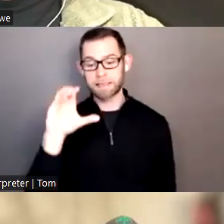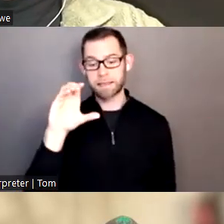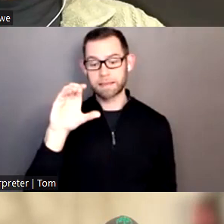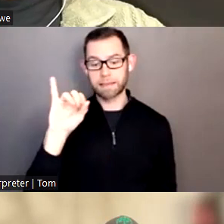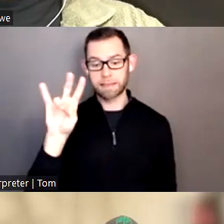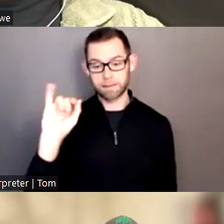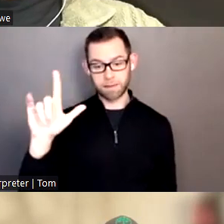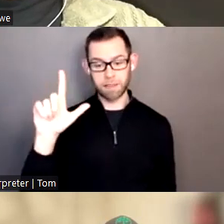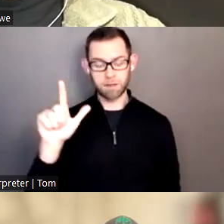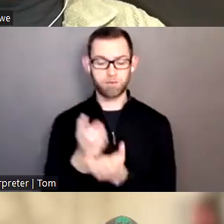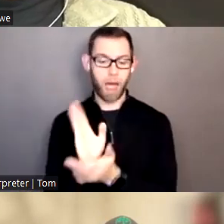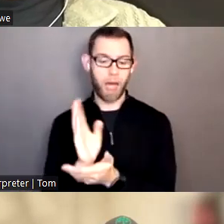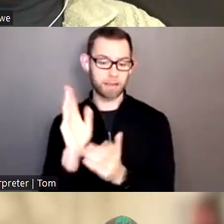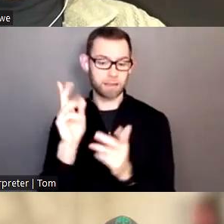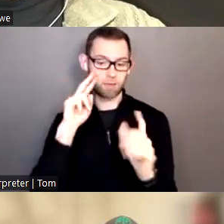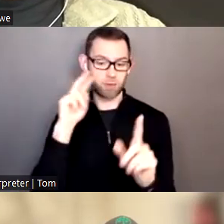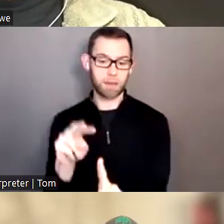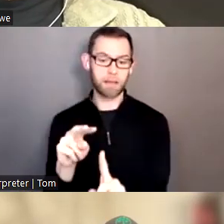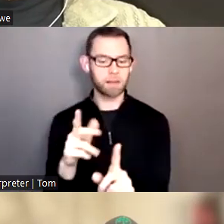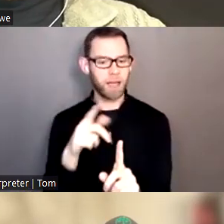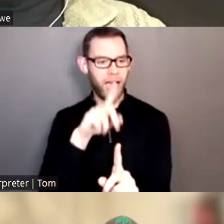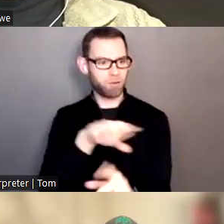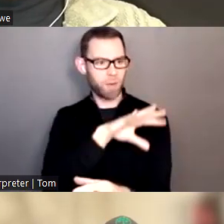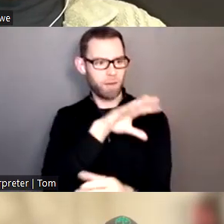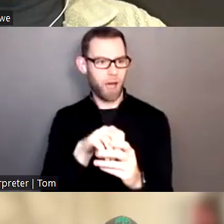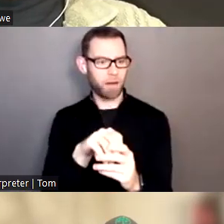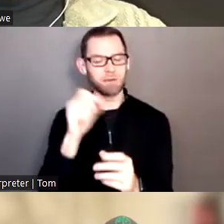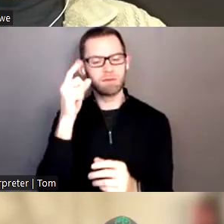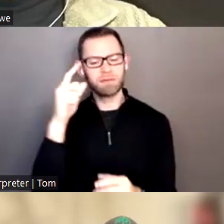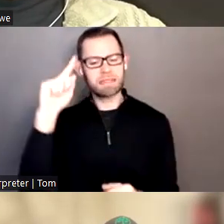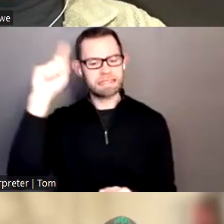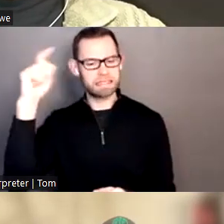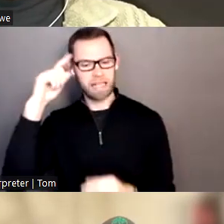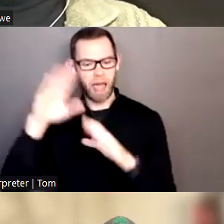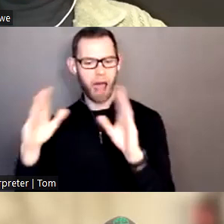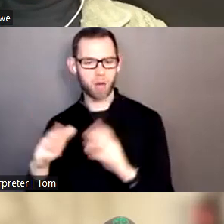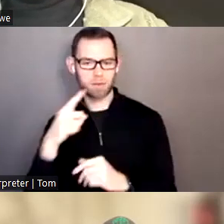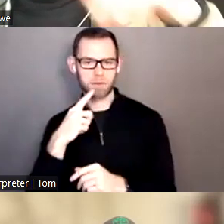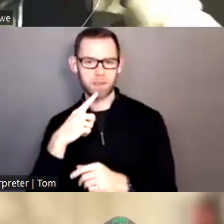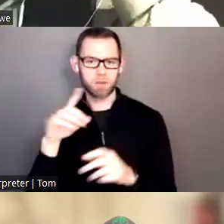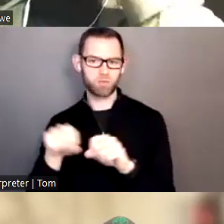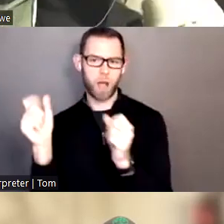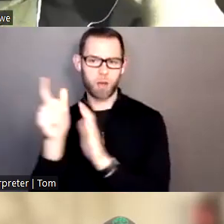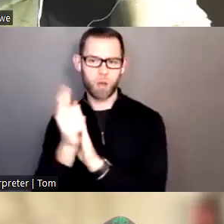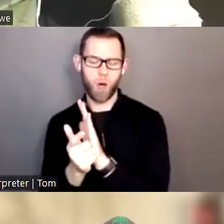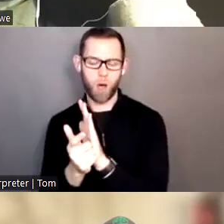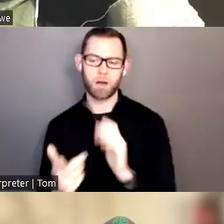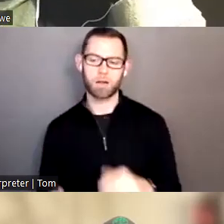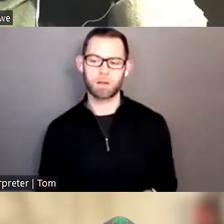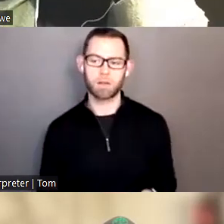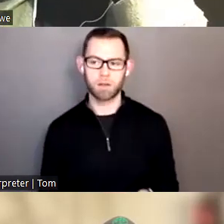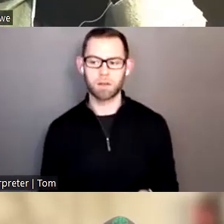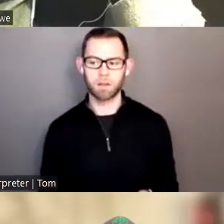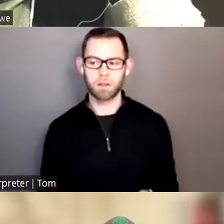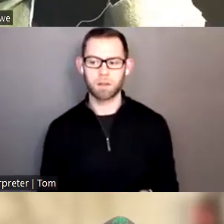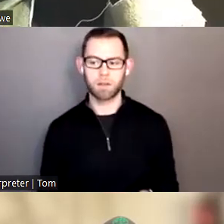loi doit partie stratégie si sinon s'il y a une loi qui a